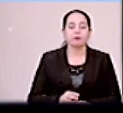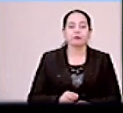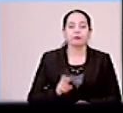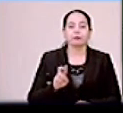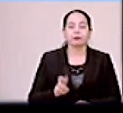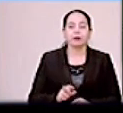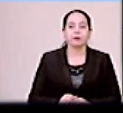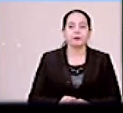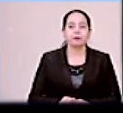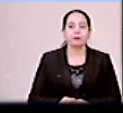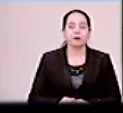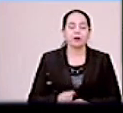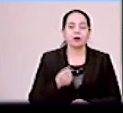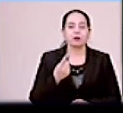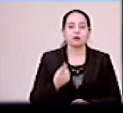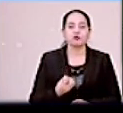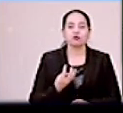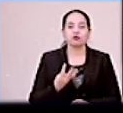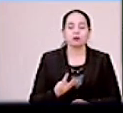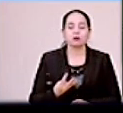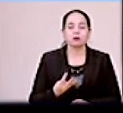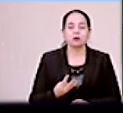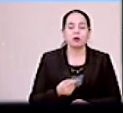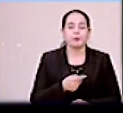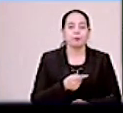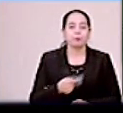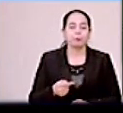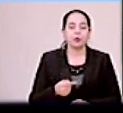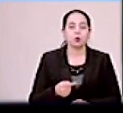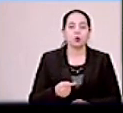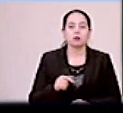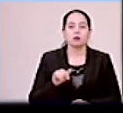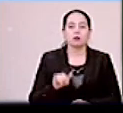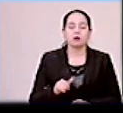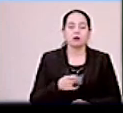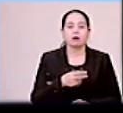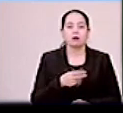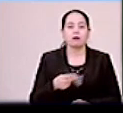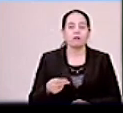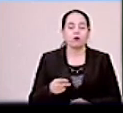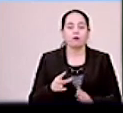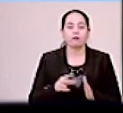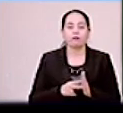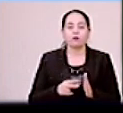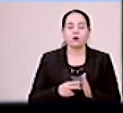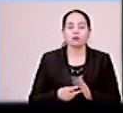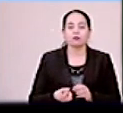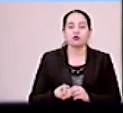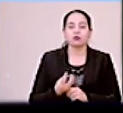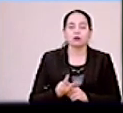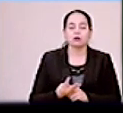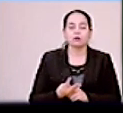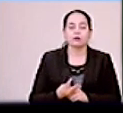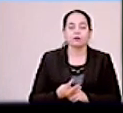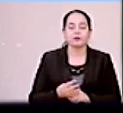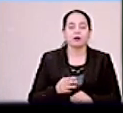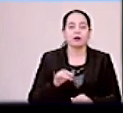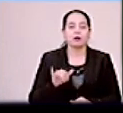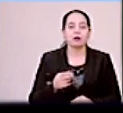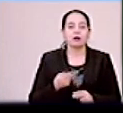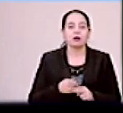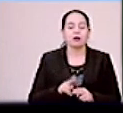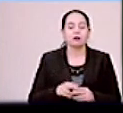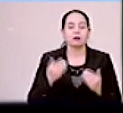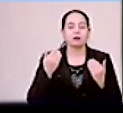Б. 11 четырнадцатых минус y равно 8 четырнадцатых. Y –